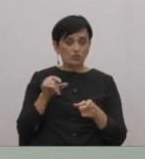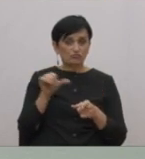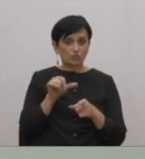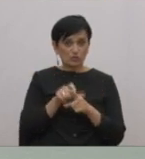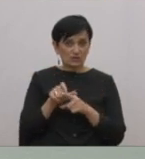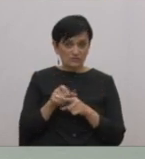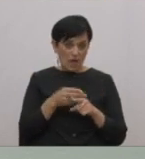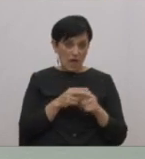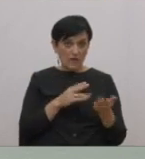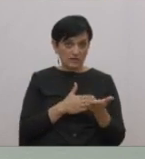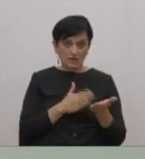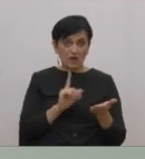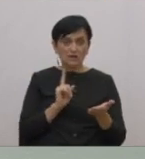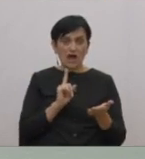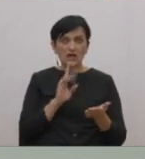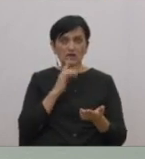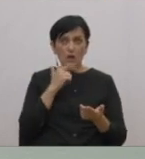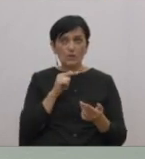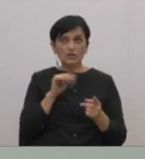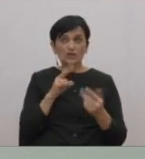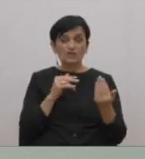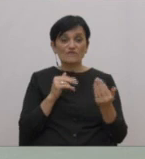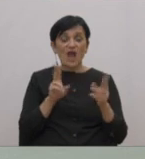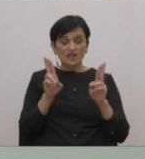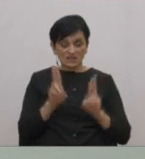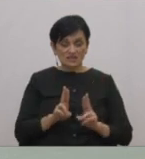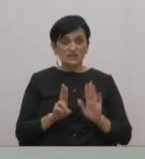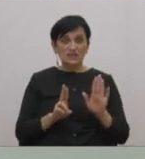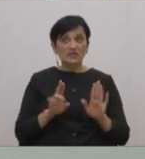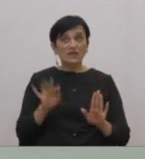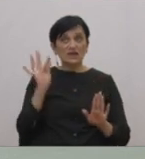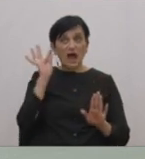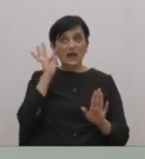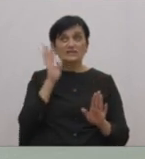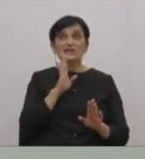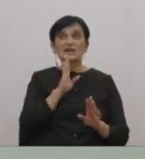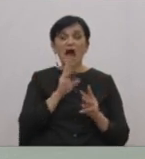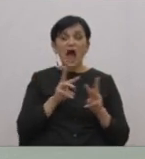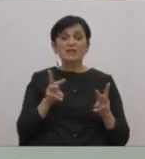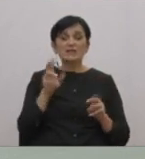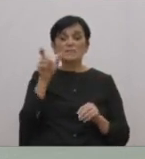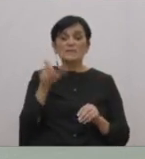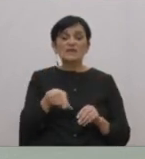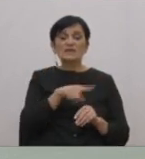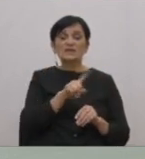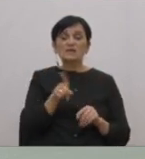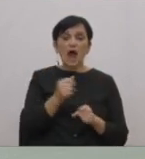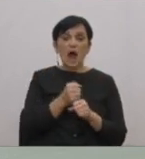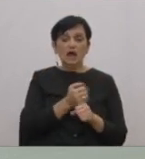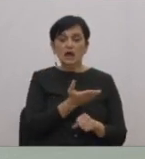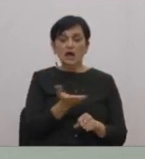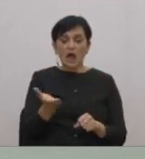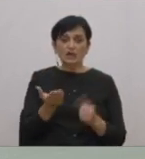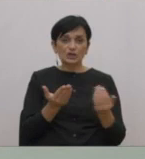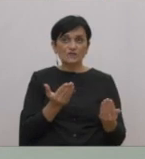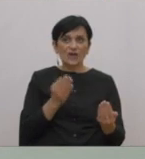არის. Არა, ქალბატონო თინა. თქვენი სტანდარტი ეს არის, რომ გაიხსენეთ მაშინ ქალ მინისტრს რა აკადრეთ თქვენ. Ar fi